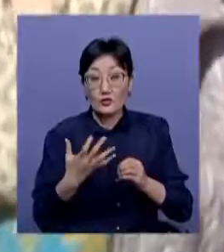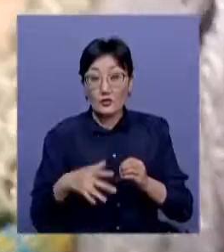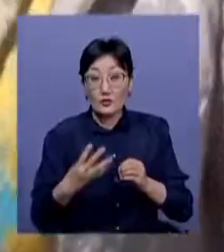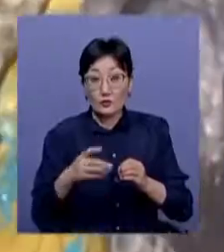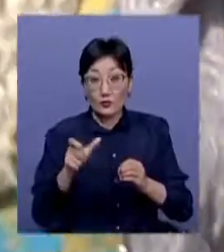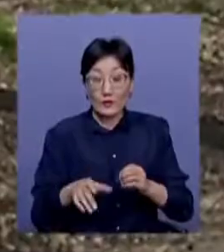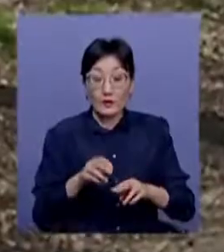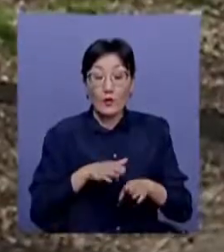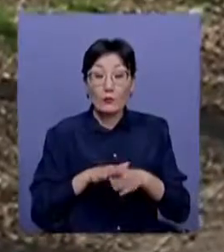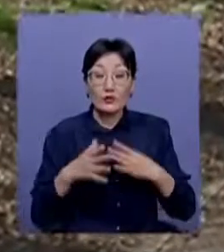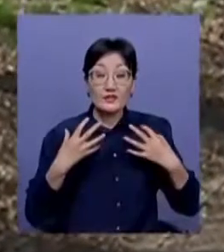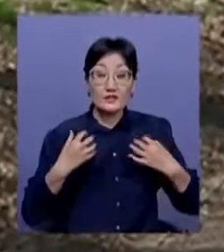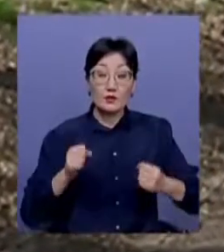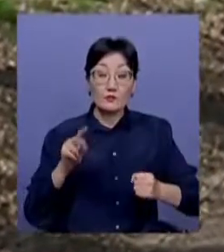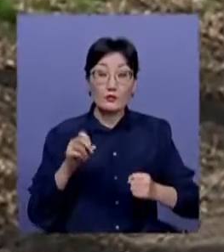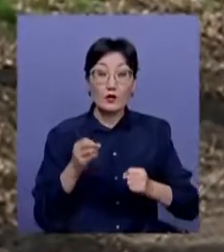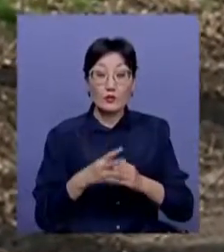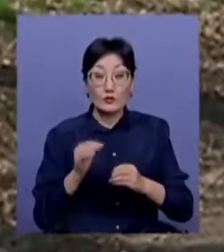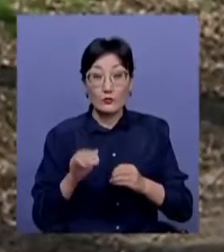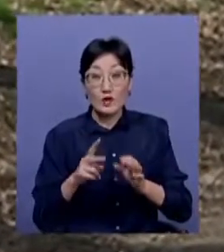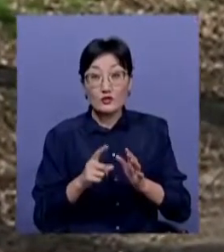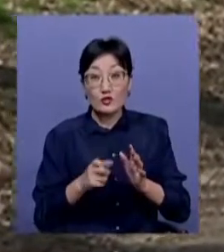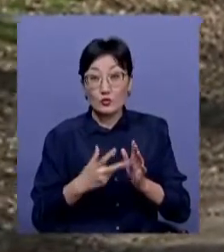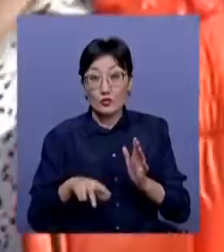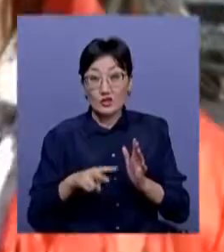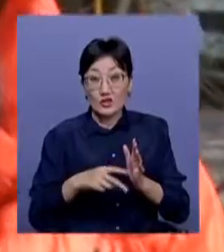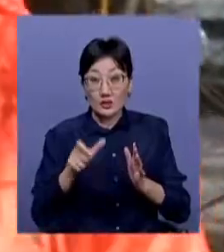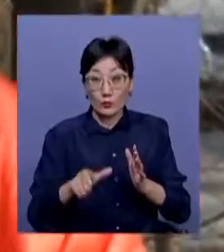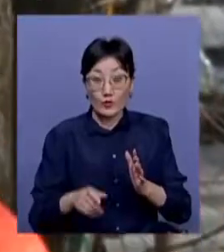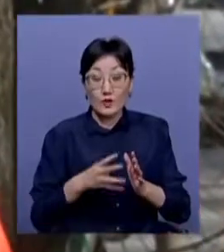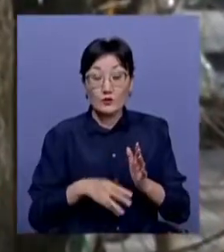ал аурудан құлан таза айығып шыққандар 14137, яғни